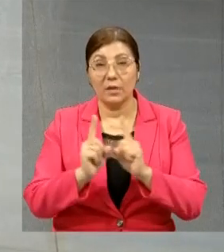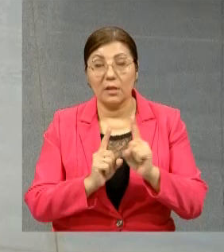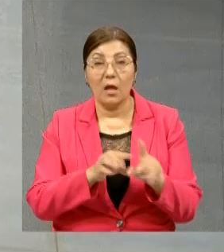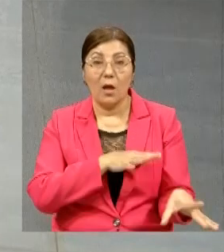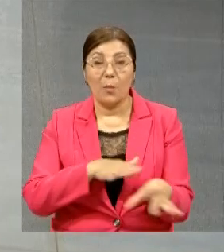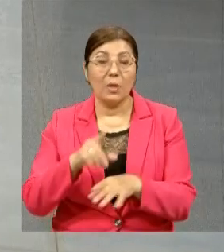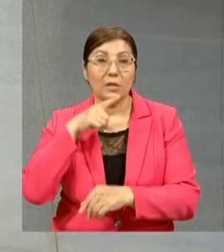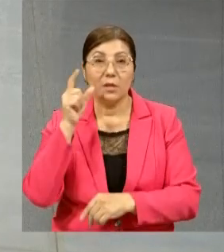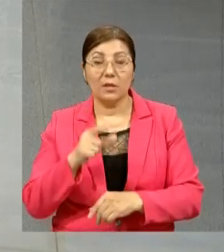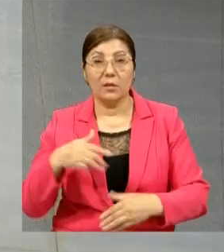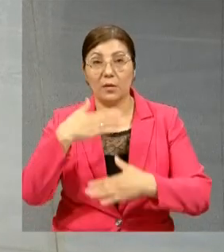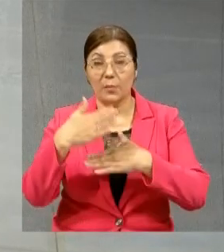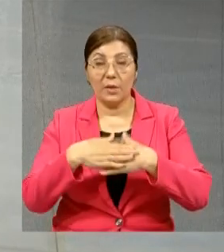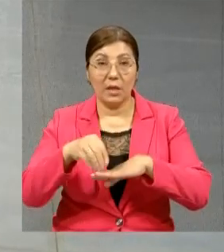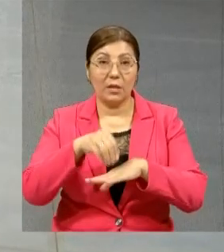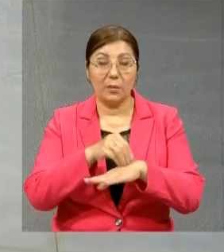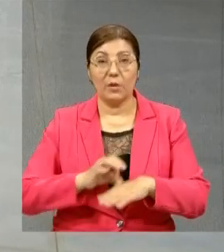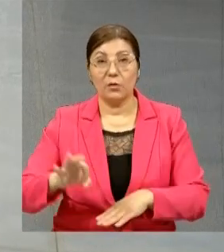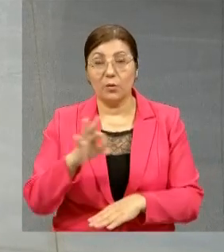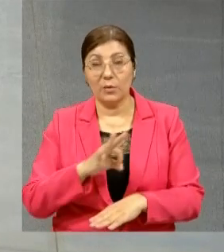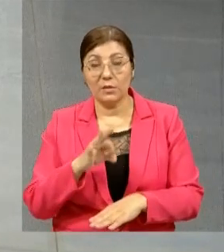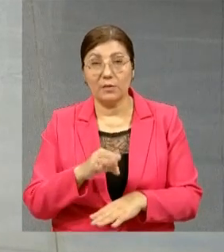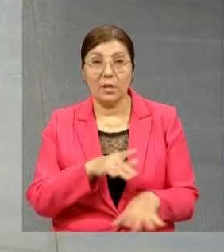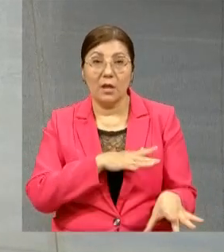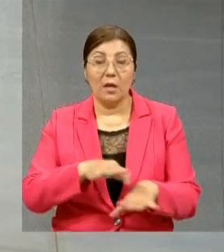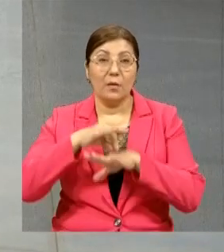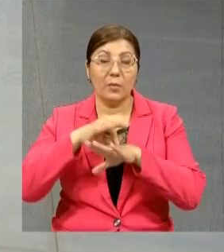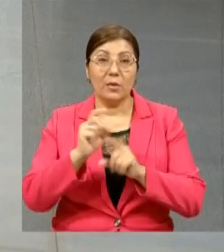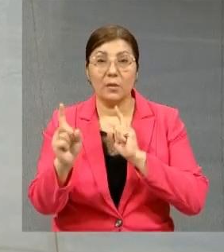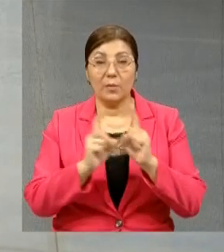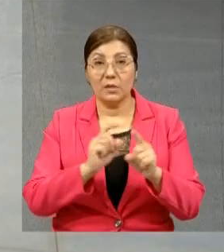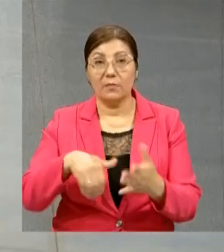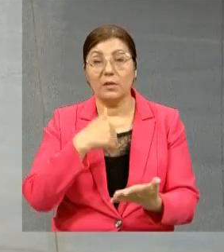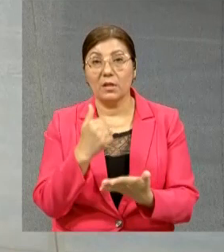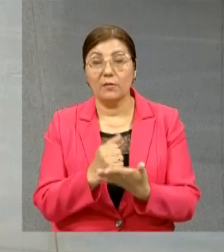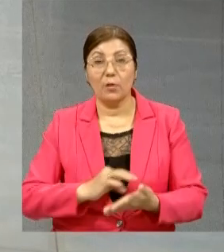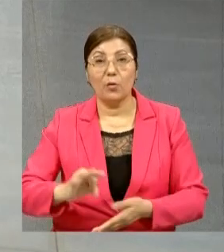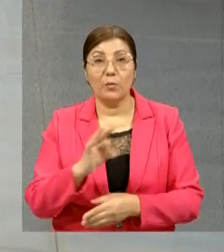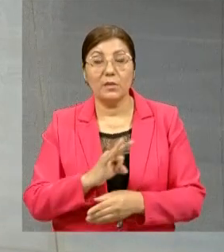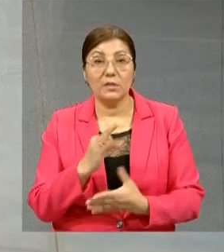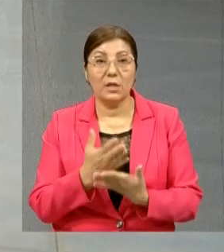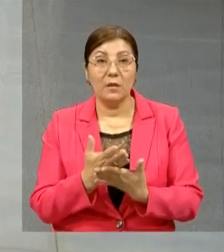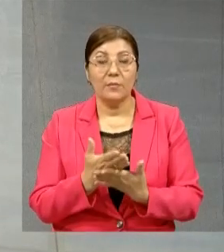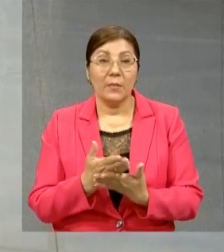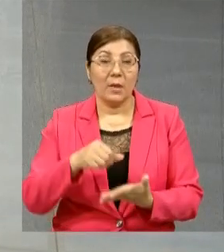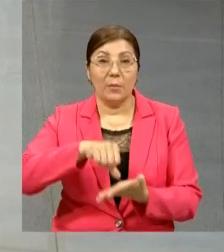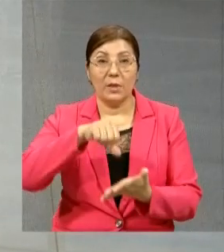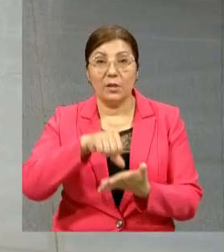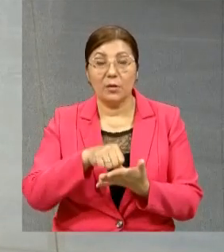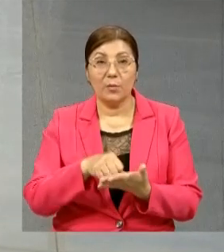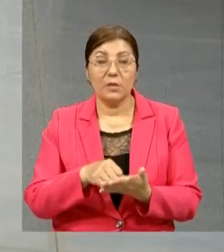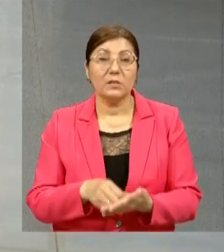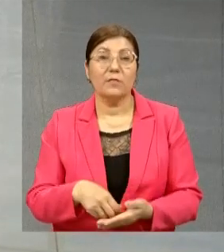Актюбинск акимате области совещание прошедшем под председательством главы региона асхата шахарово приняли участие